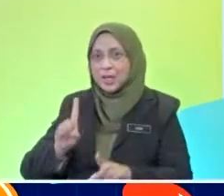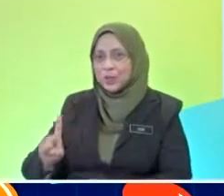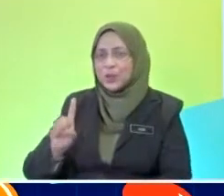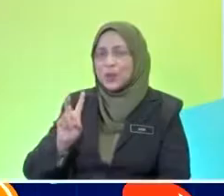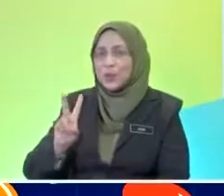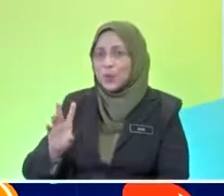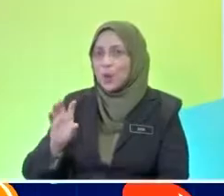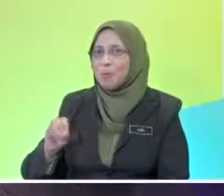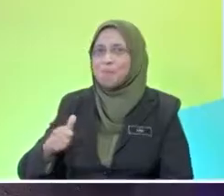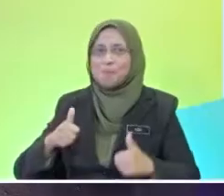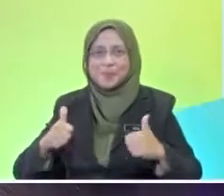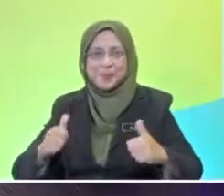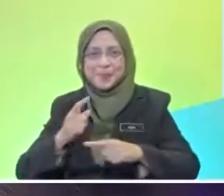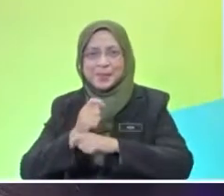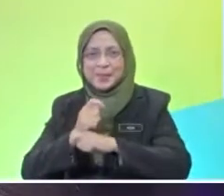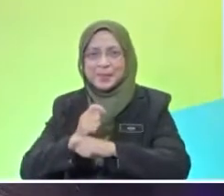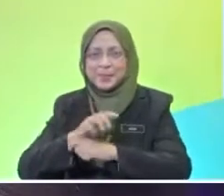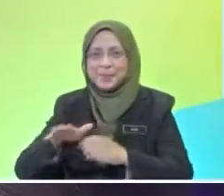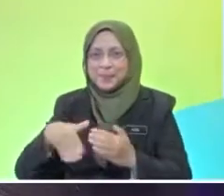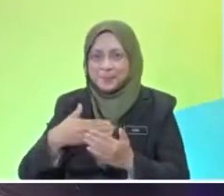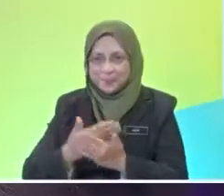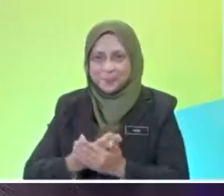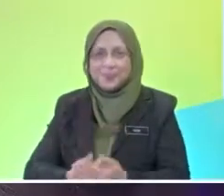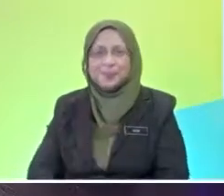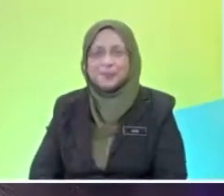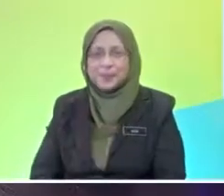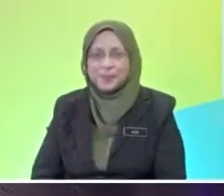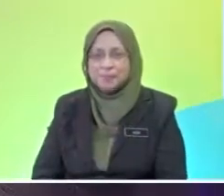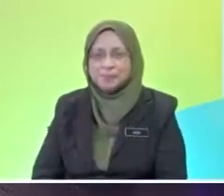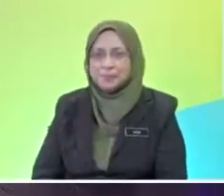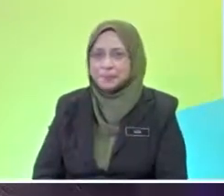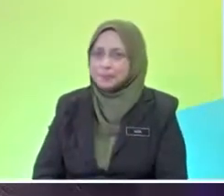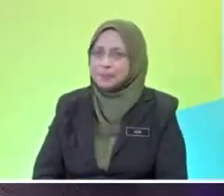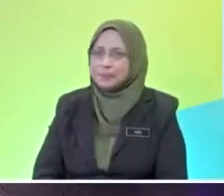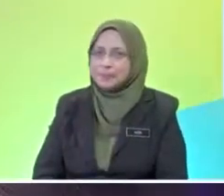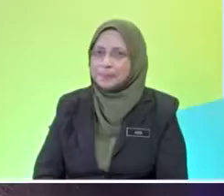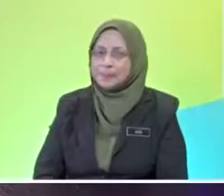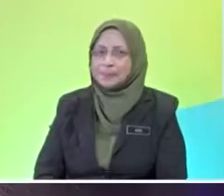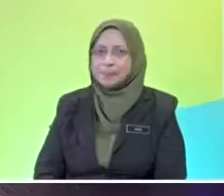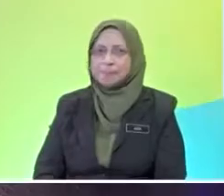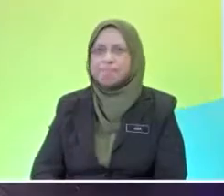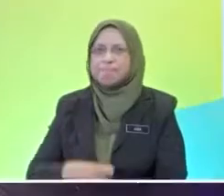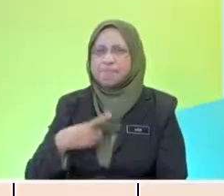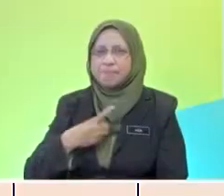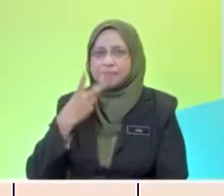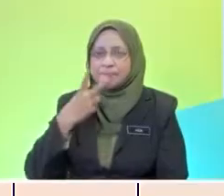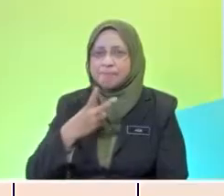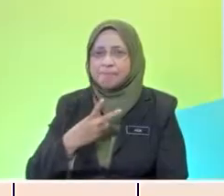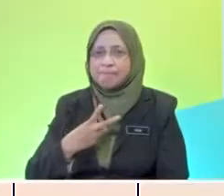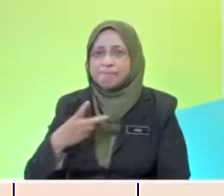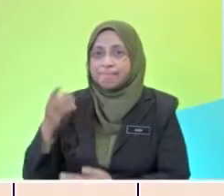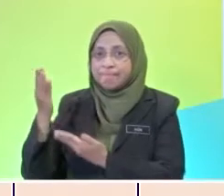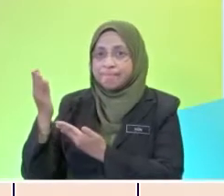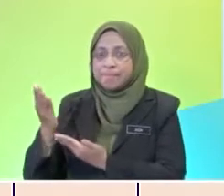120. Hebat murid-murid kita. Okay. Baiklah anda semua. Baik, kalau kita tengok di sini. Kita boleh tengok dari paparan skrin.